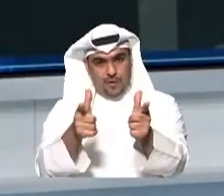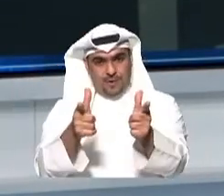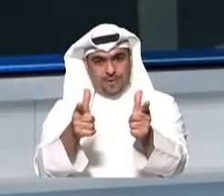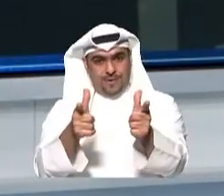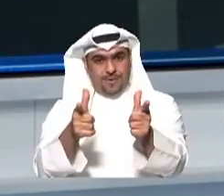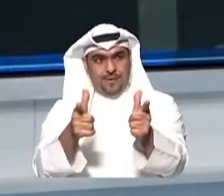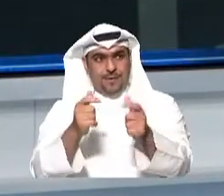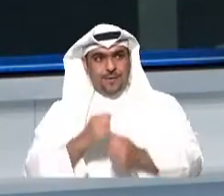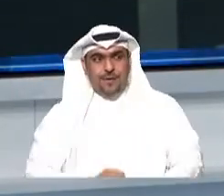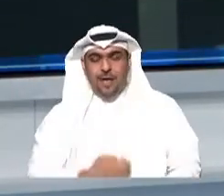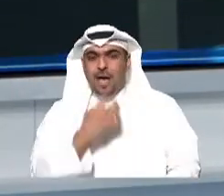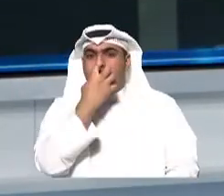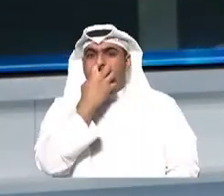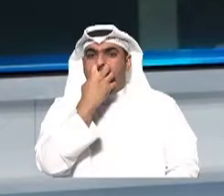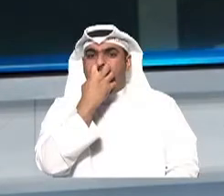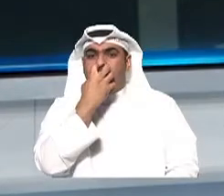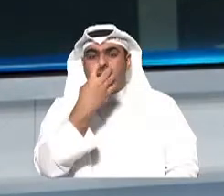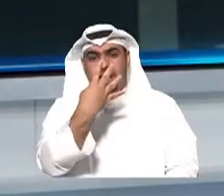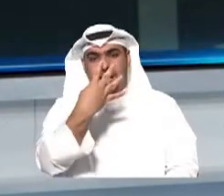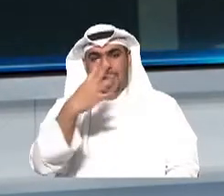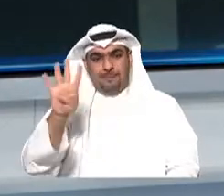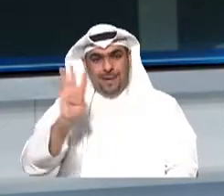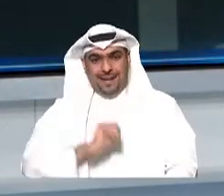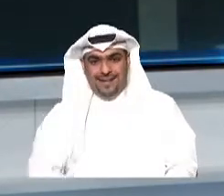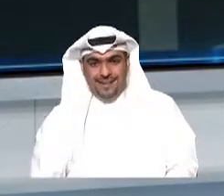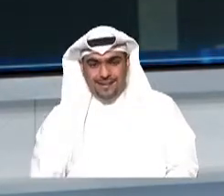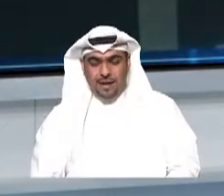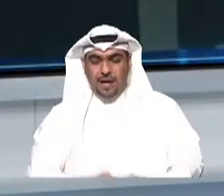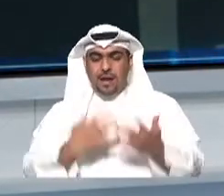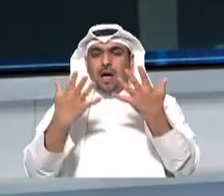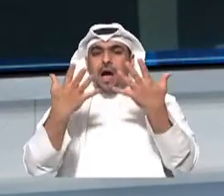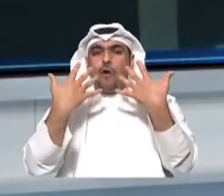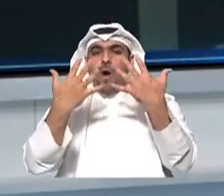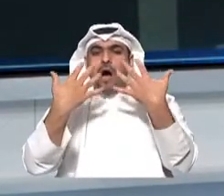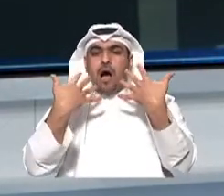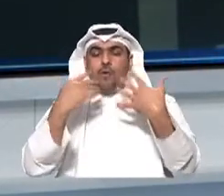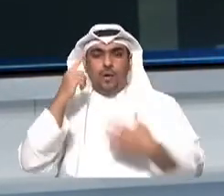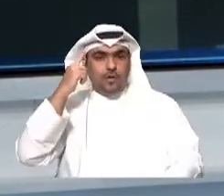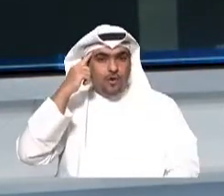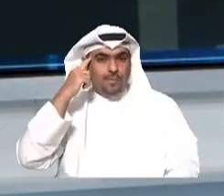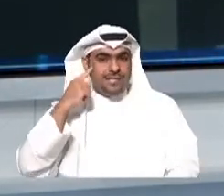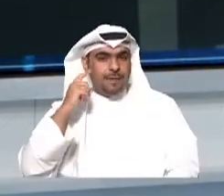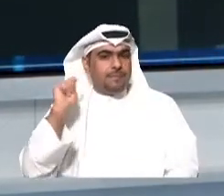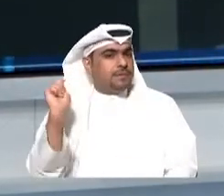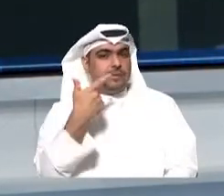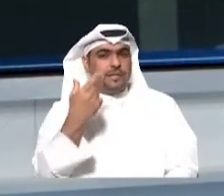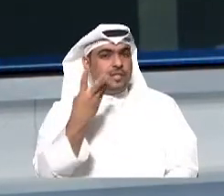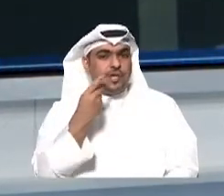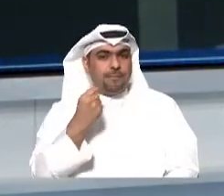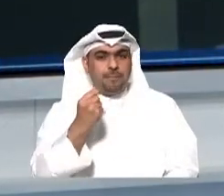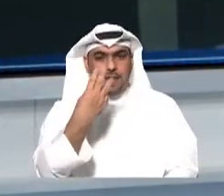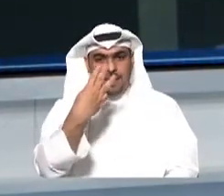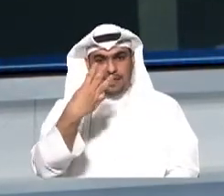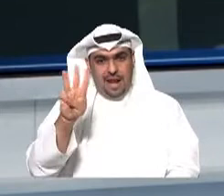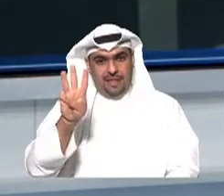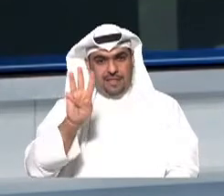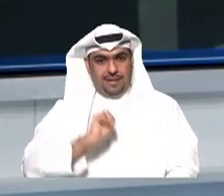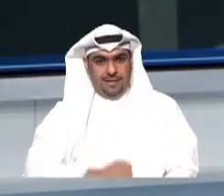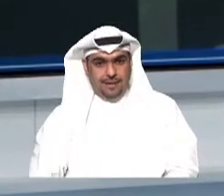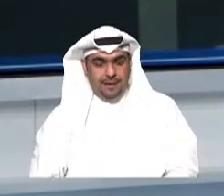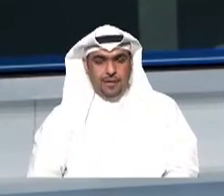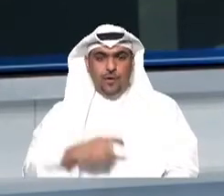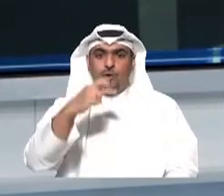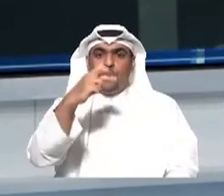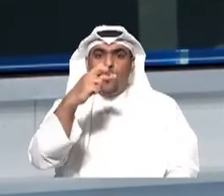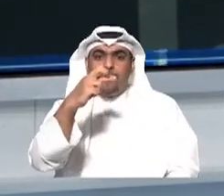ومن 10 إلى 40 كيلومتر بالساعة سرعة الرياح متوقعة خلال يوم السبت وأقصاها 30 كيلومتر بالساعة في يوم